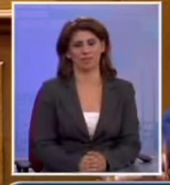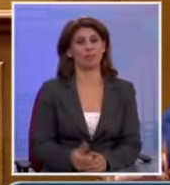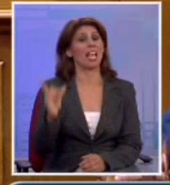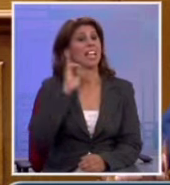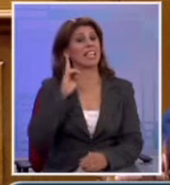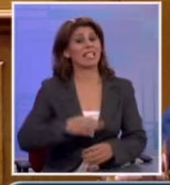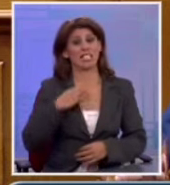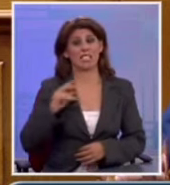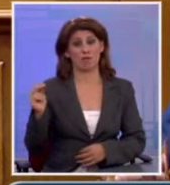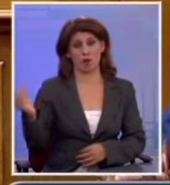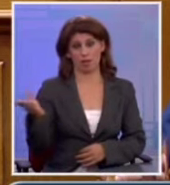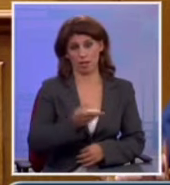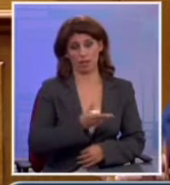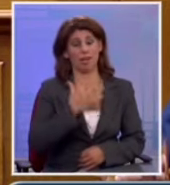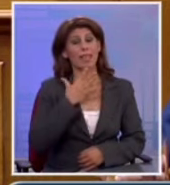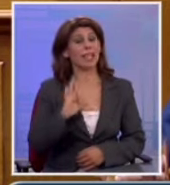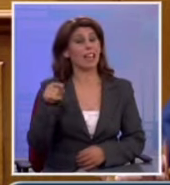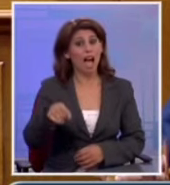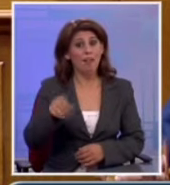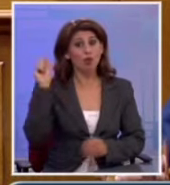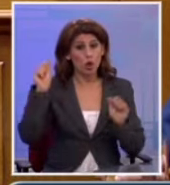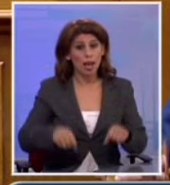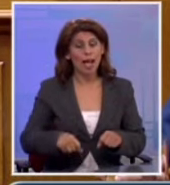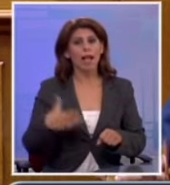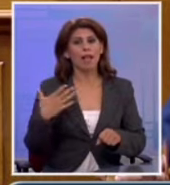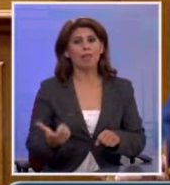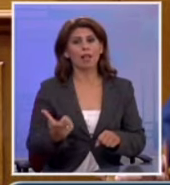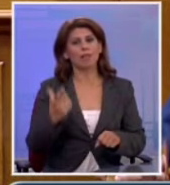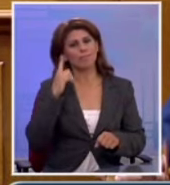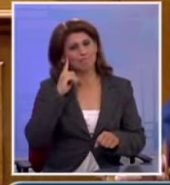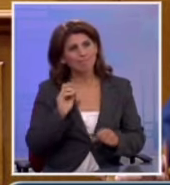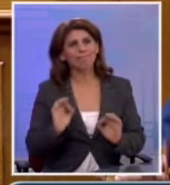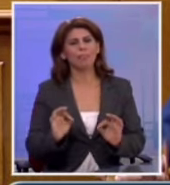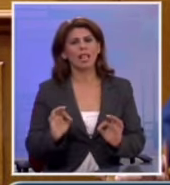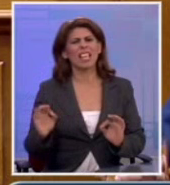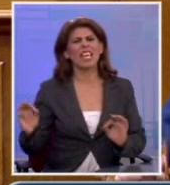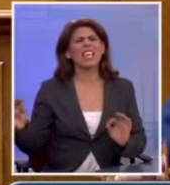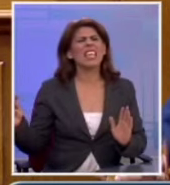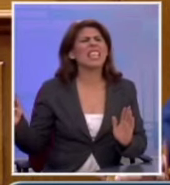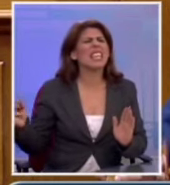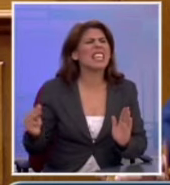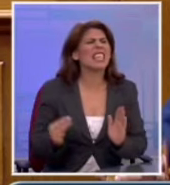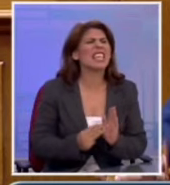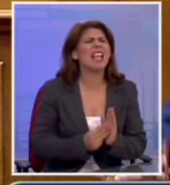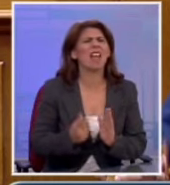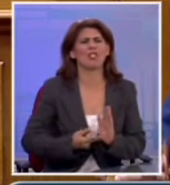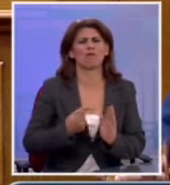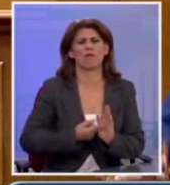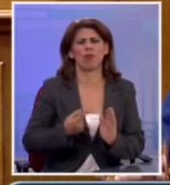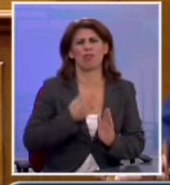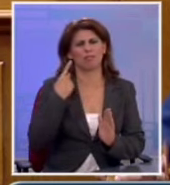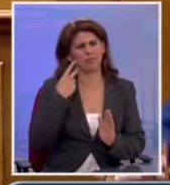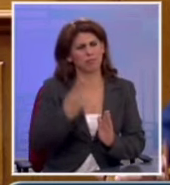κυρίες και κύριοι βουλευτές, διότι αυτό το ναι θα είναι το γνωστό και χιλιοπεγμένο ναι σε όλα. Και αυτή τη